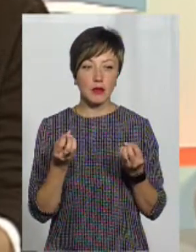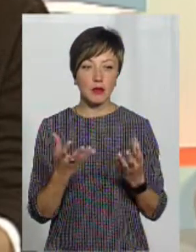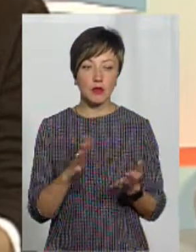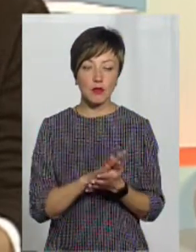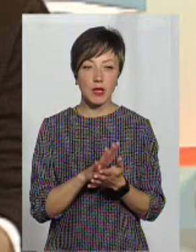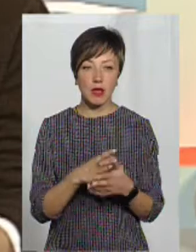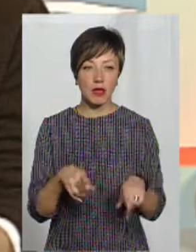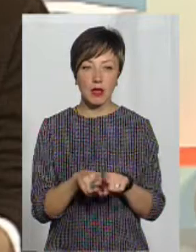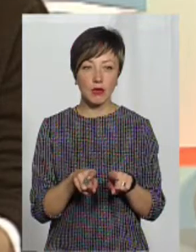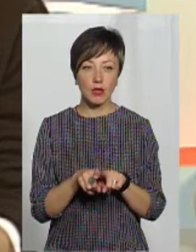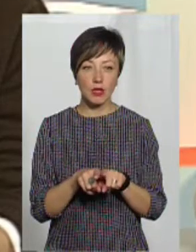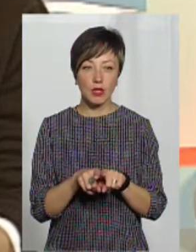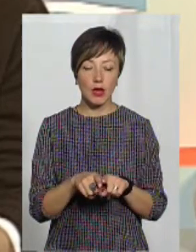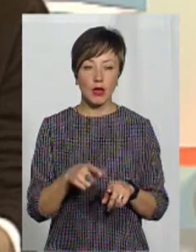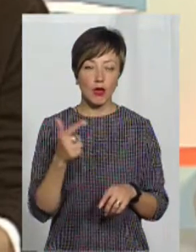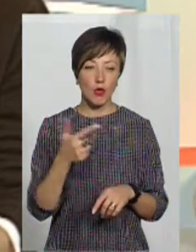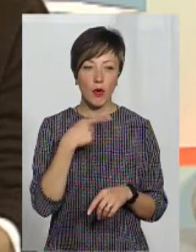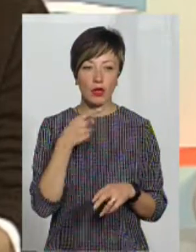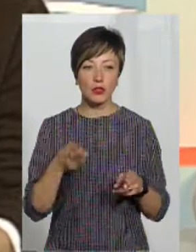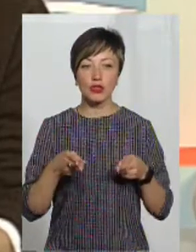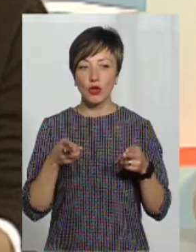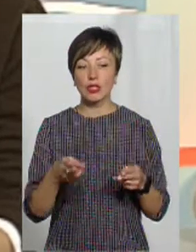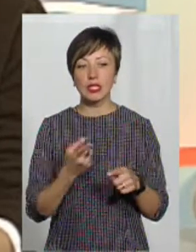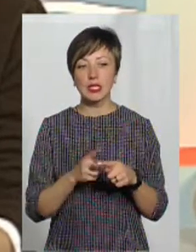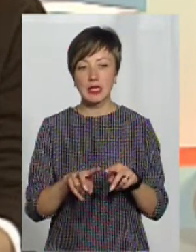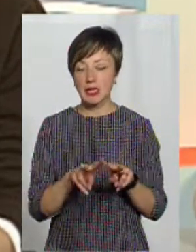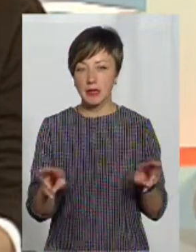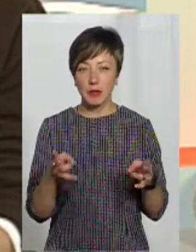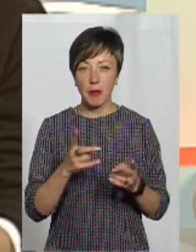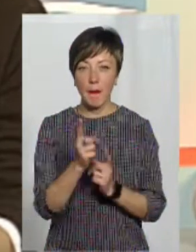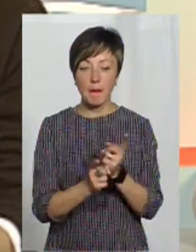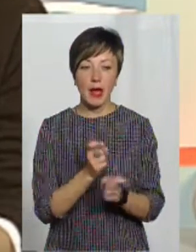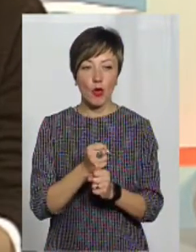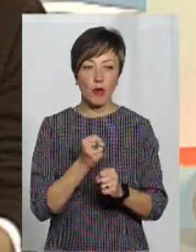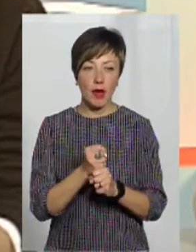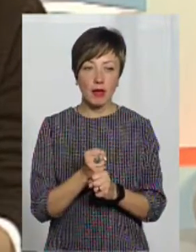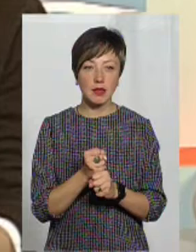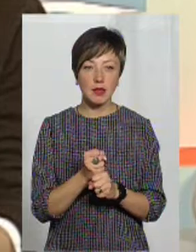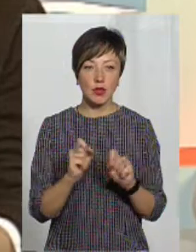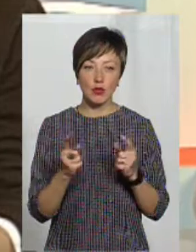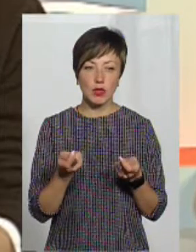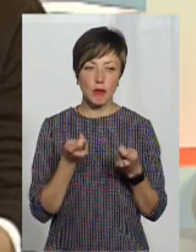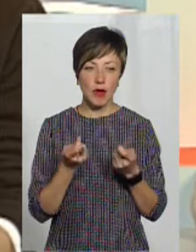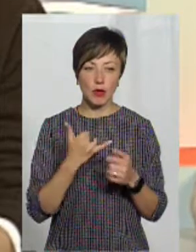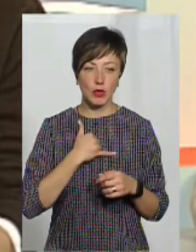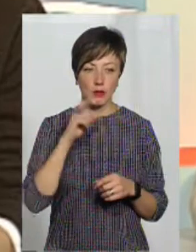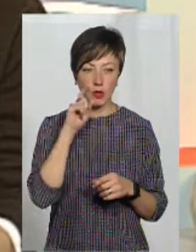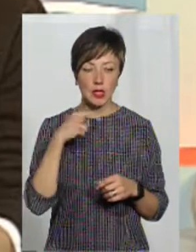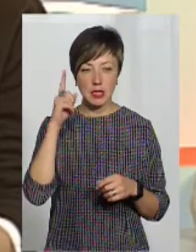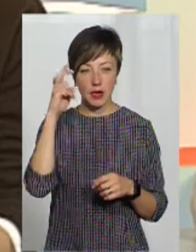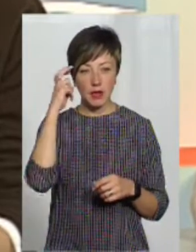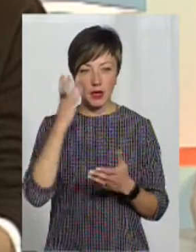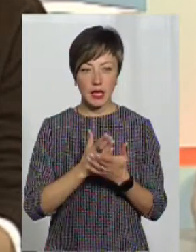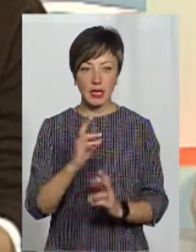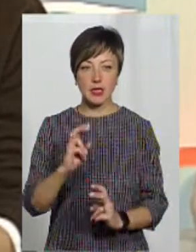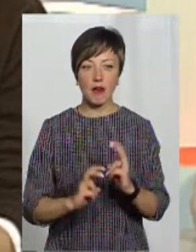просто в сміття також, ну, це, грубо кажучи, злочин, їх так само треба переробляти. А переробляють їх дуже мало де в нас в Україні. Я знаю, в